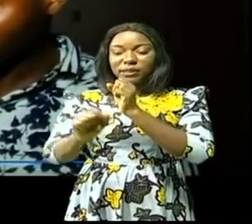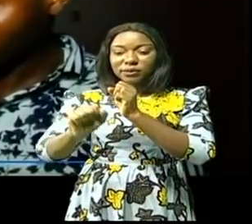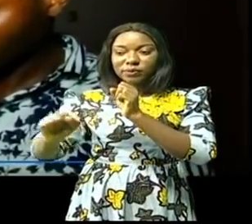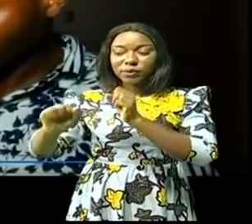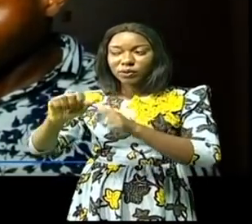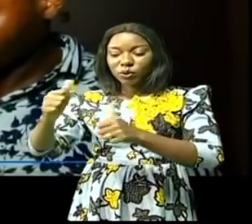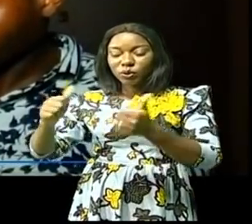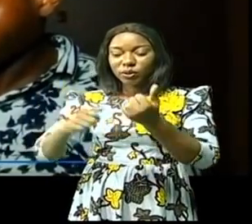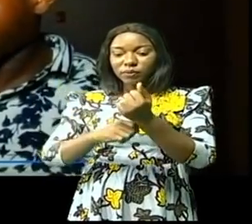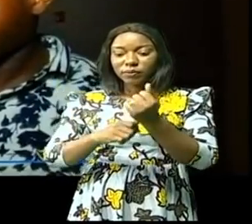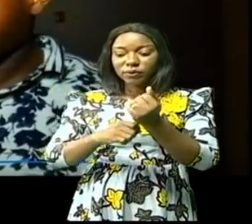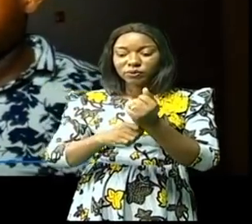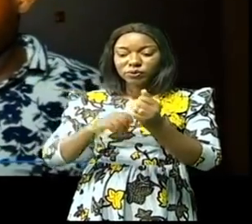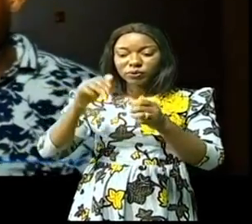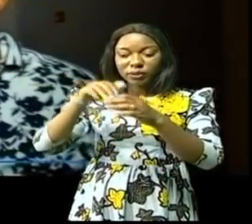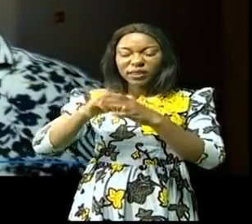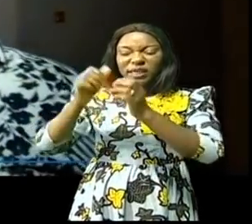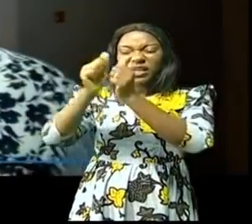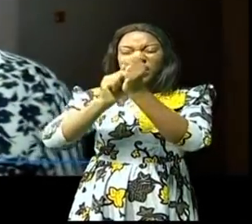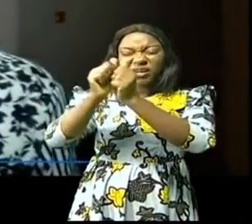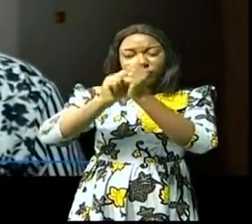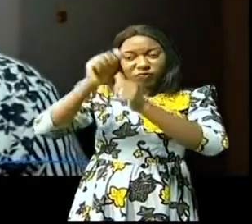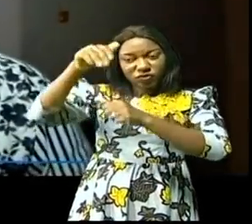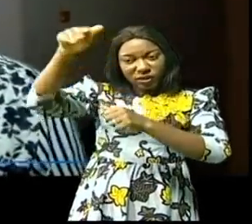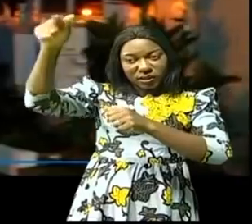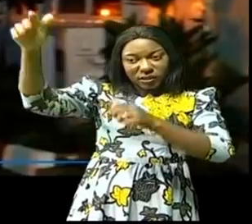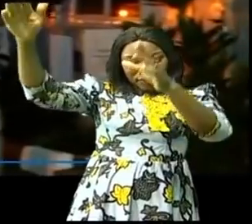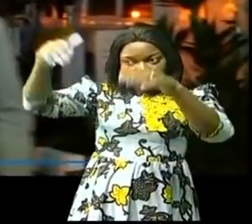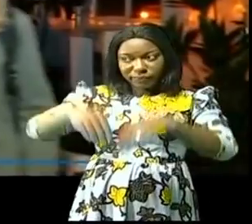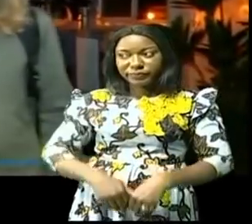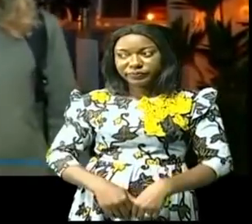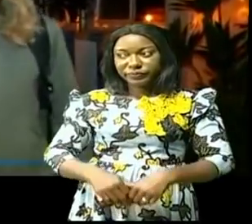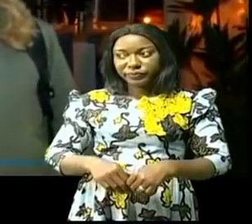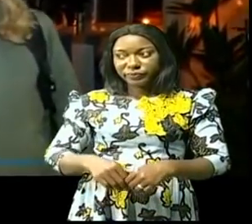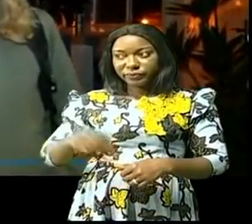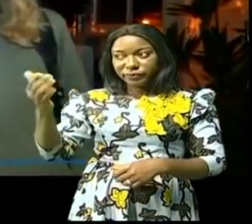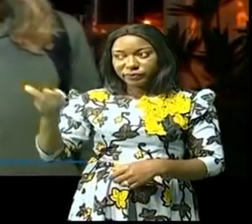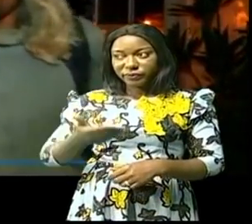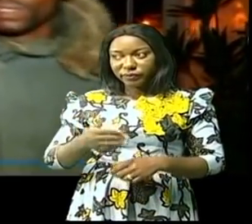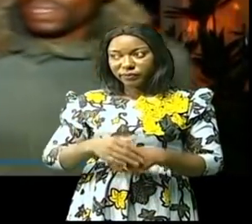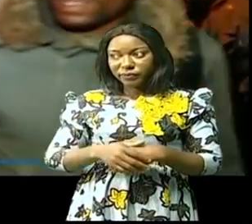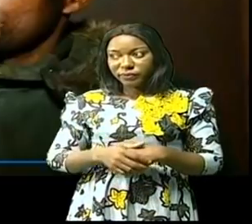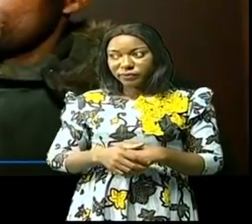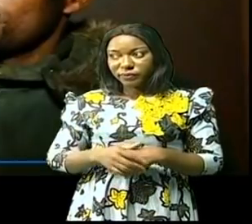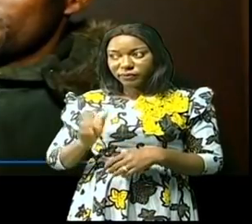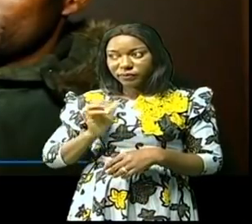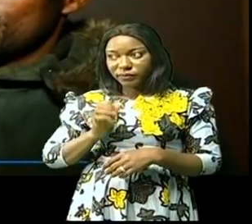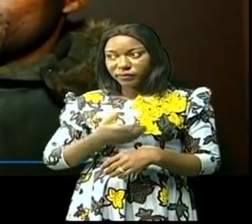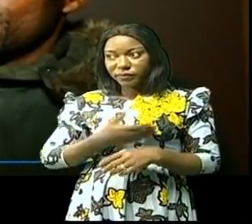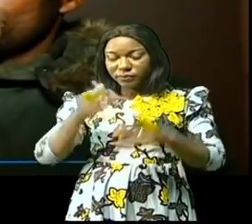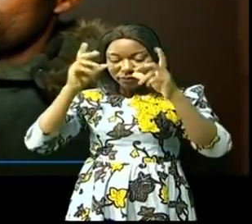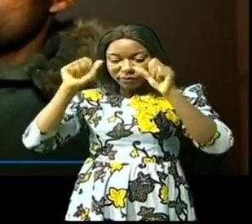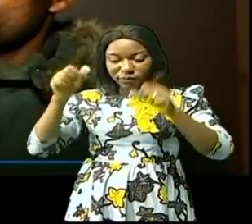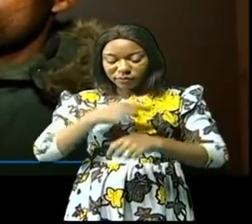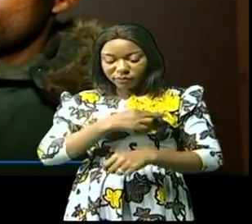sont encore de l'autre côté dans la brousse. Par l'invitation de notre